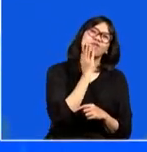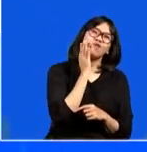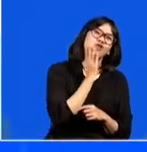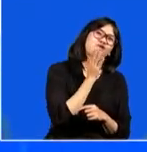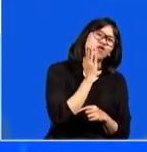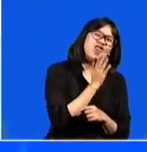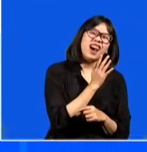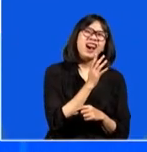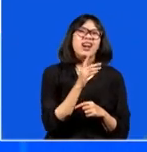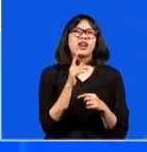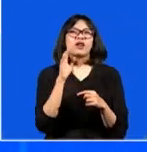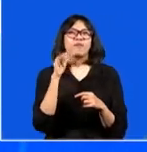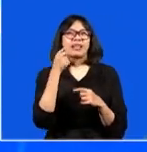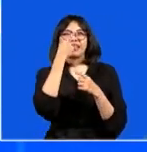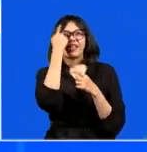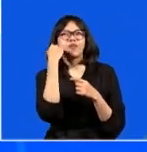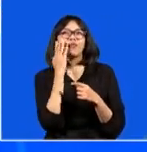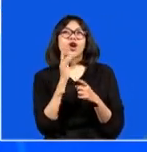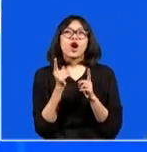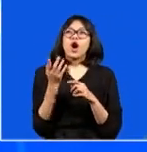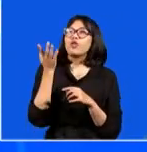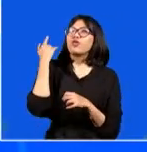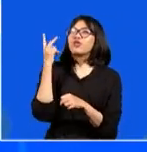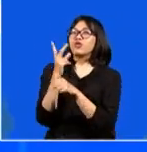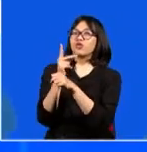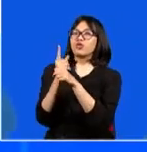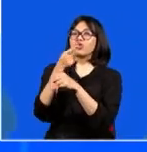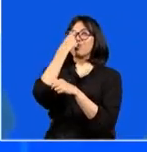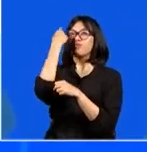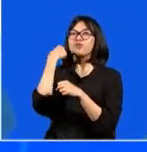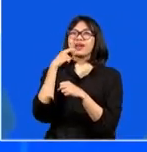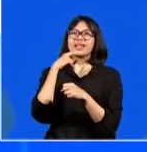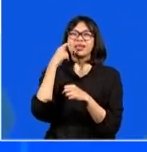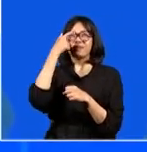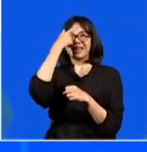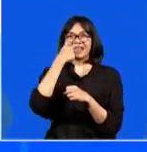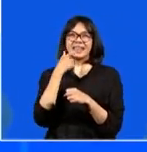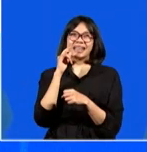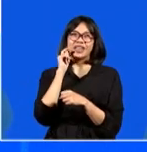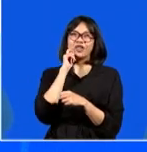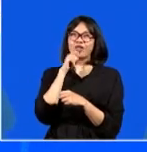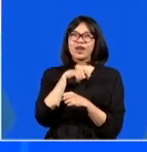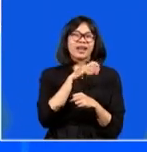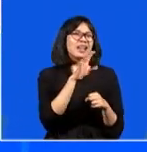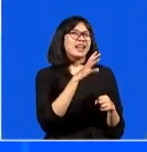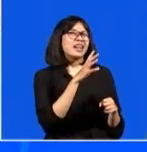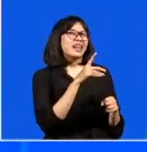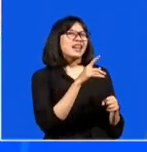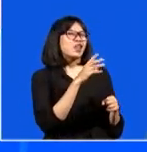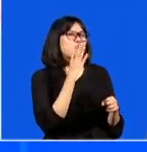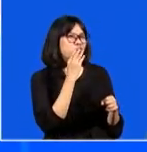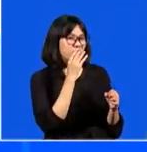wajahnya masih muda-muda gitu kalau guru-guru saya dulu tuh bukannya tua ya apa ya Ya sudah berumur dewasa